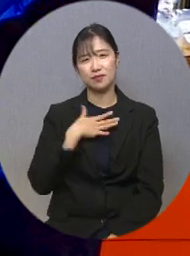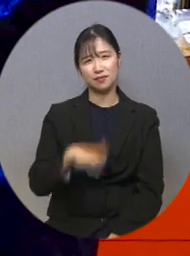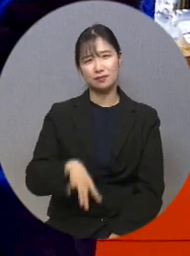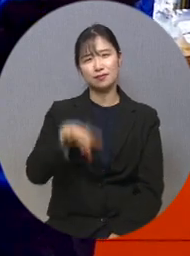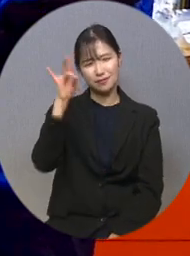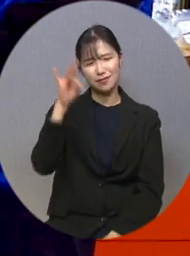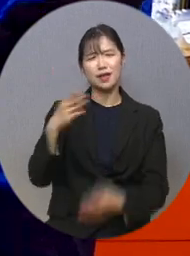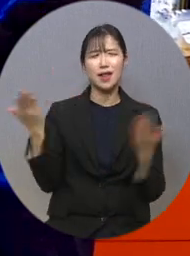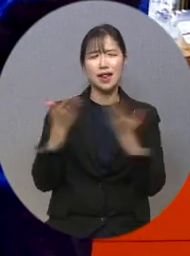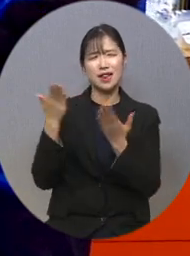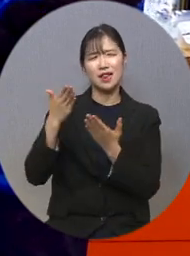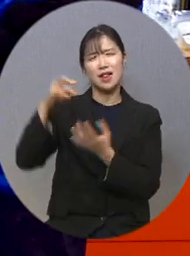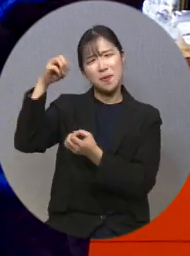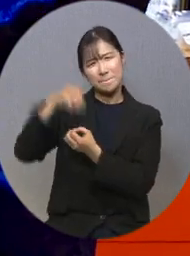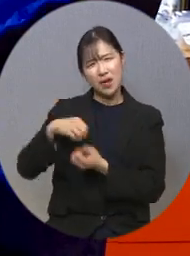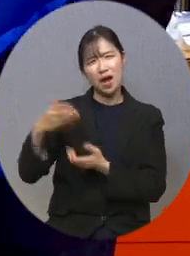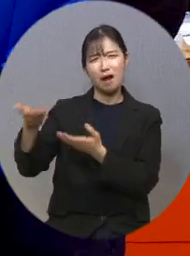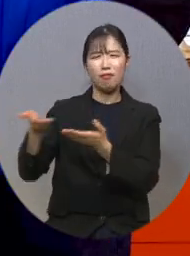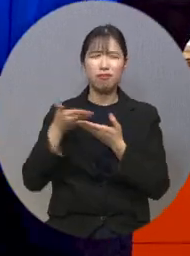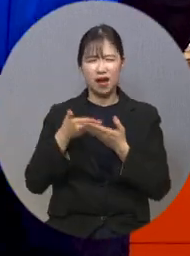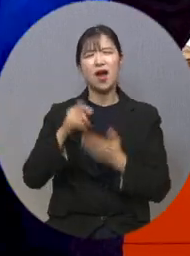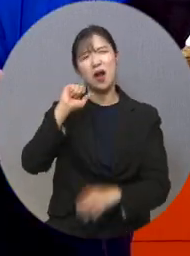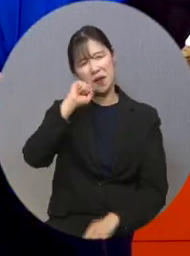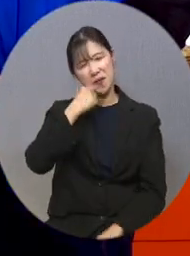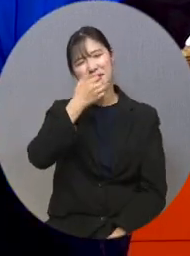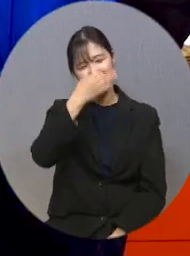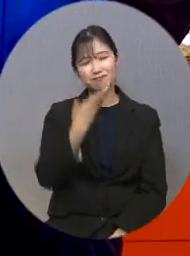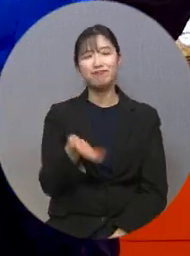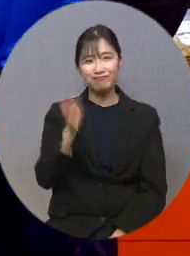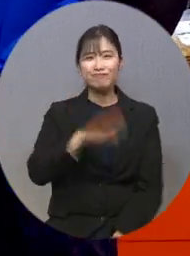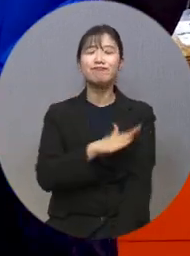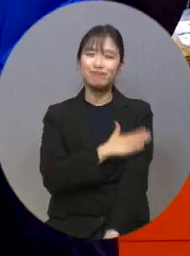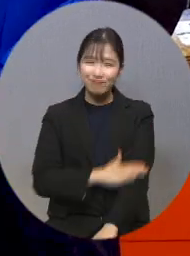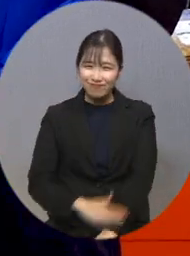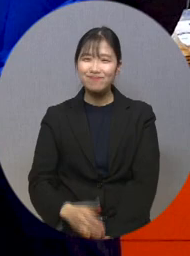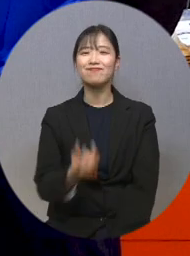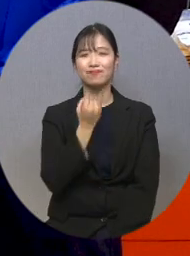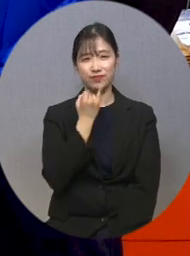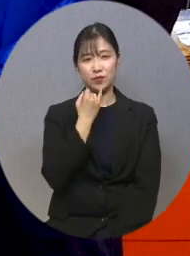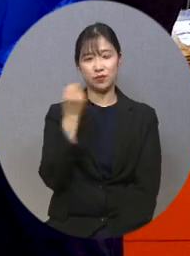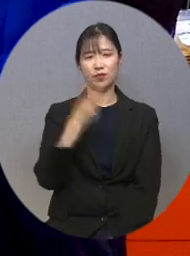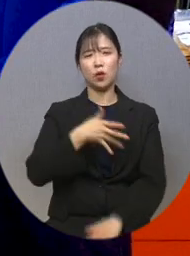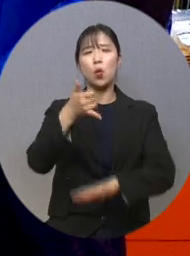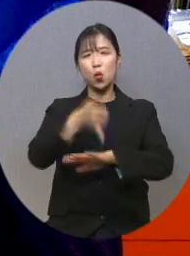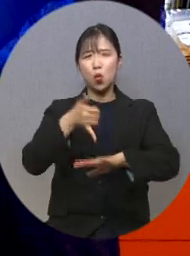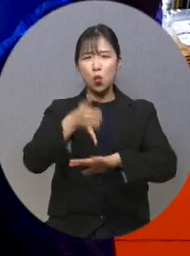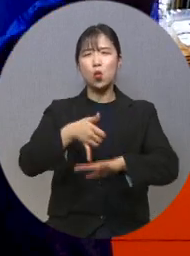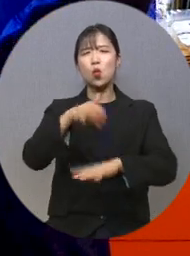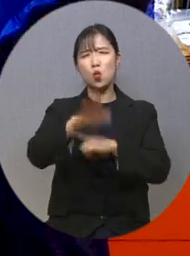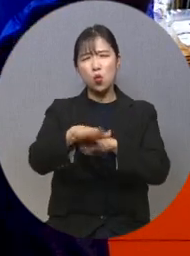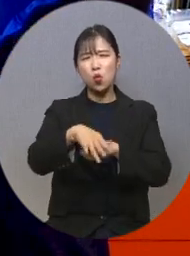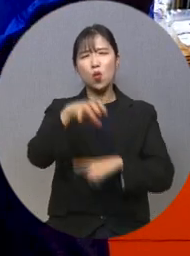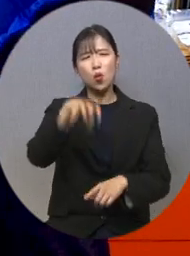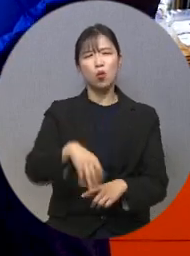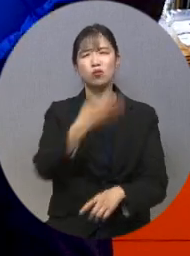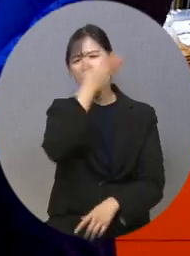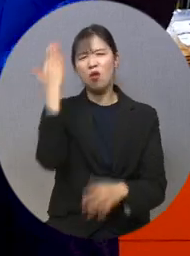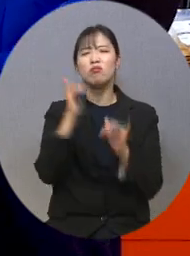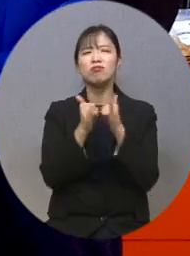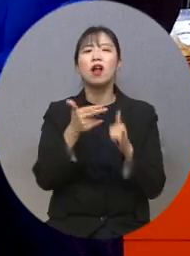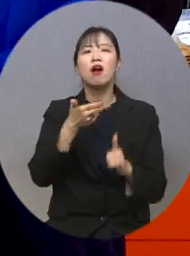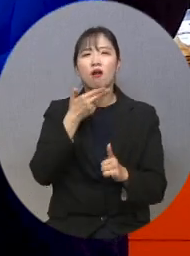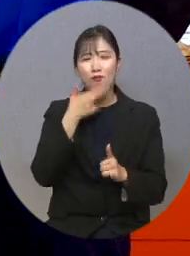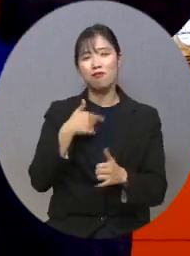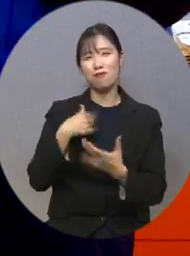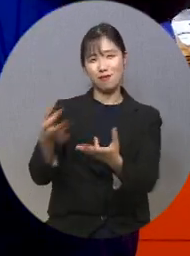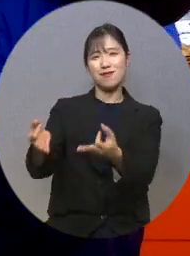가업 받기가 참 힘들었고 네. 미어곡절이 있었지만 잘 받은 것 같아요. 그리고 농촌에 젊은 사람이 많이 없었죠. 아, 예. 그런 사람들 어떤